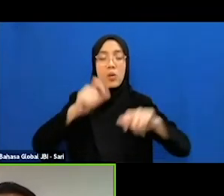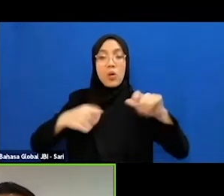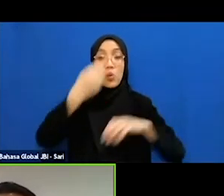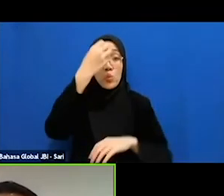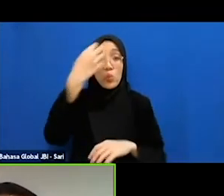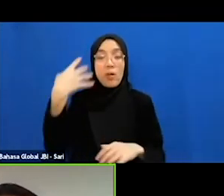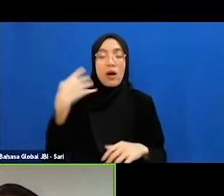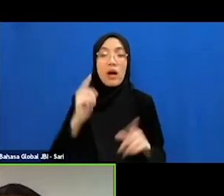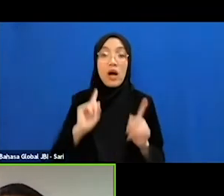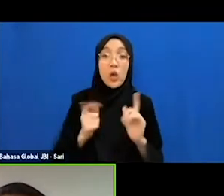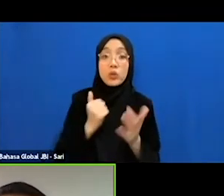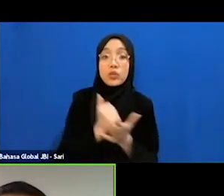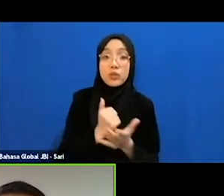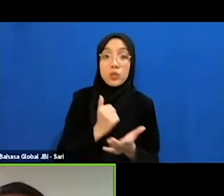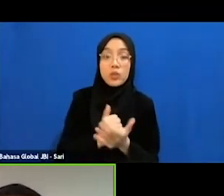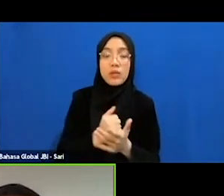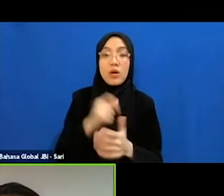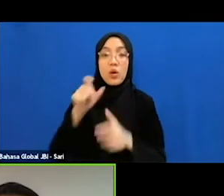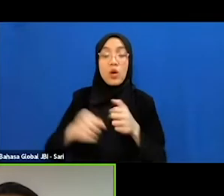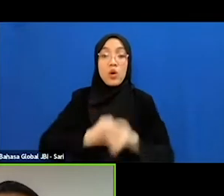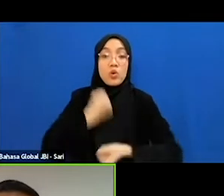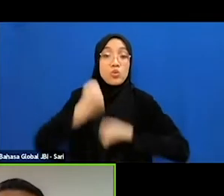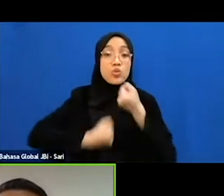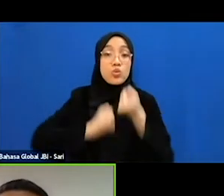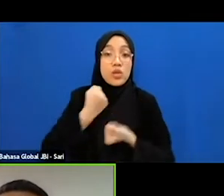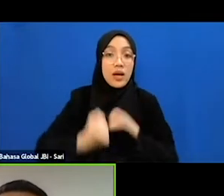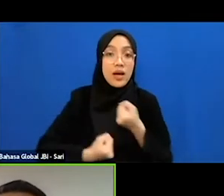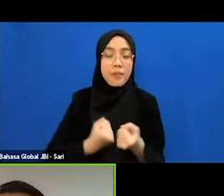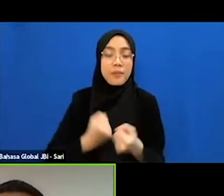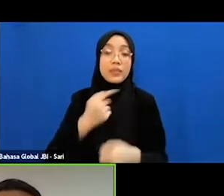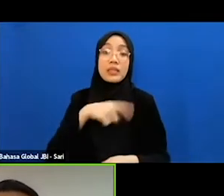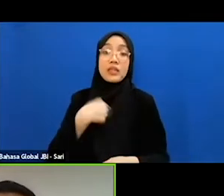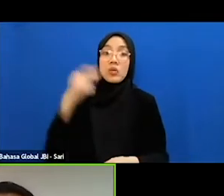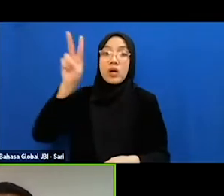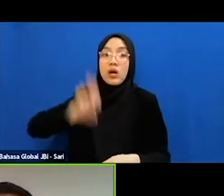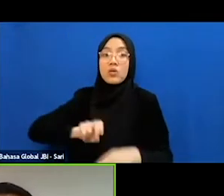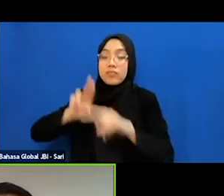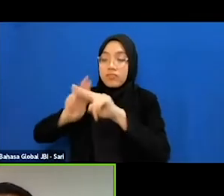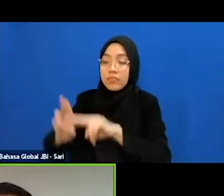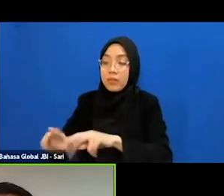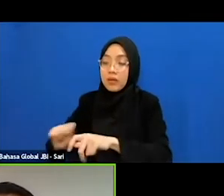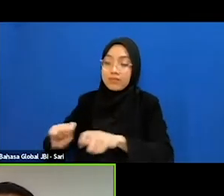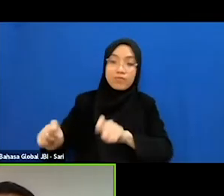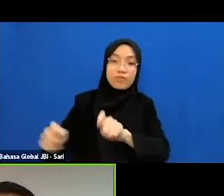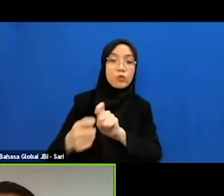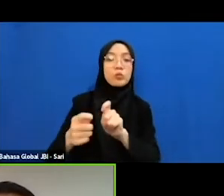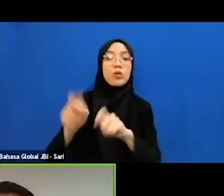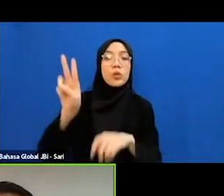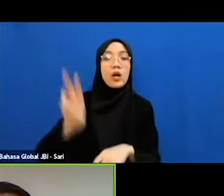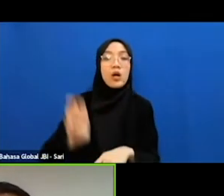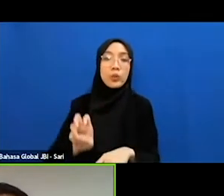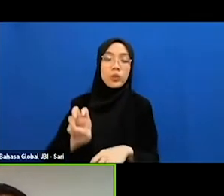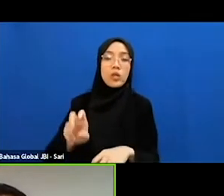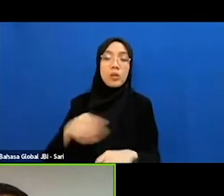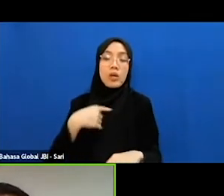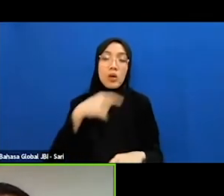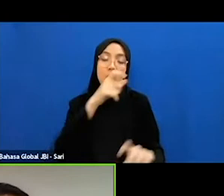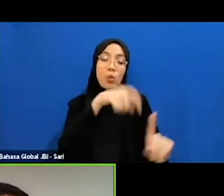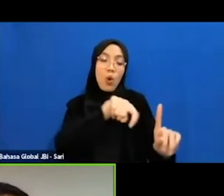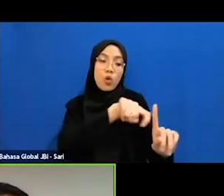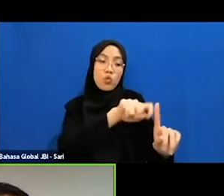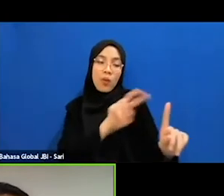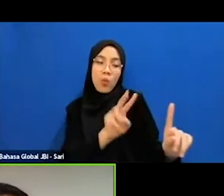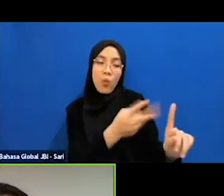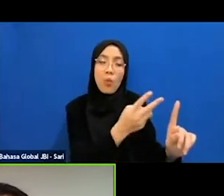Bahwa pelaku usahanya Kita juga harus benahi gitu tidak hanya dari segi pansement